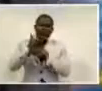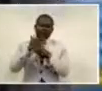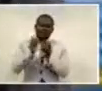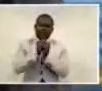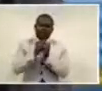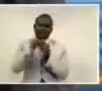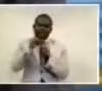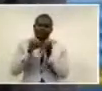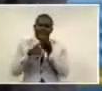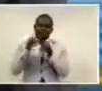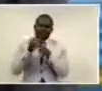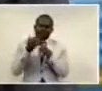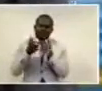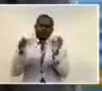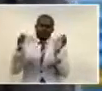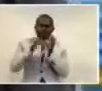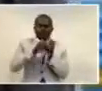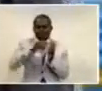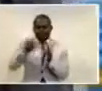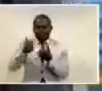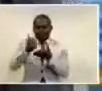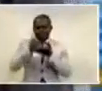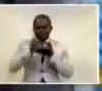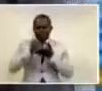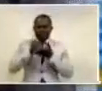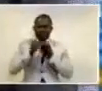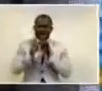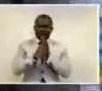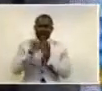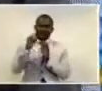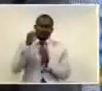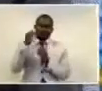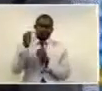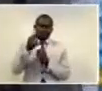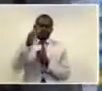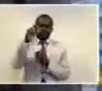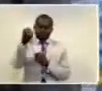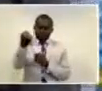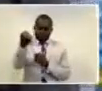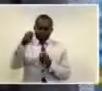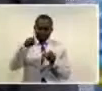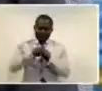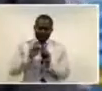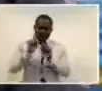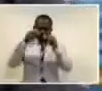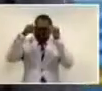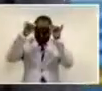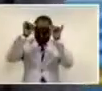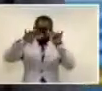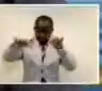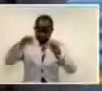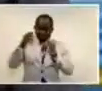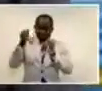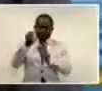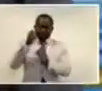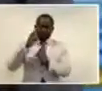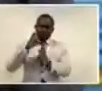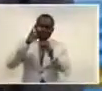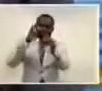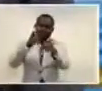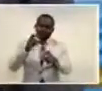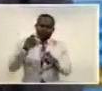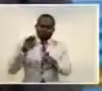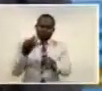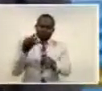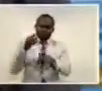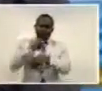kucyubaka ikindi byangejejeho ni uko ubu ndi umugore ku itariki ya mbere kwa gatanu nanjye nagiye Nyagatare gufata igihembo mu wa gatatu ku